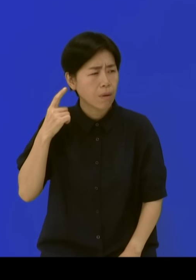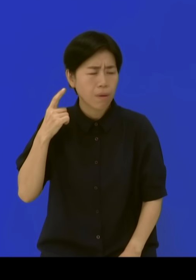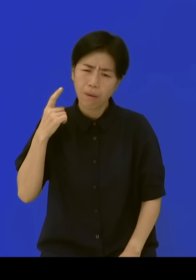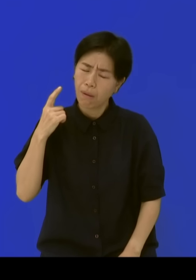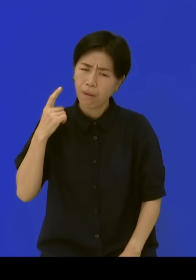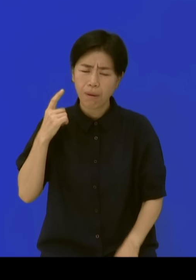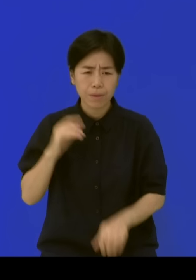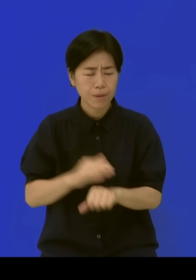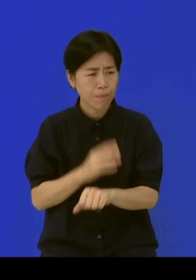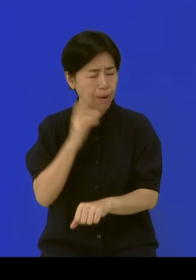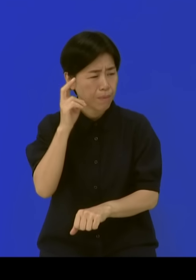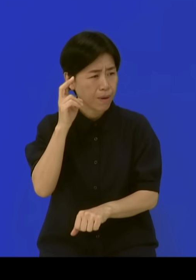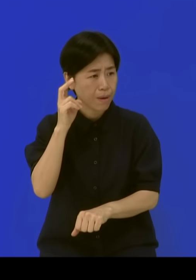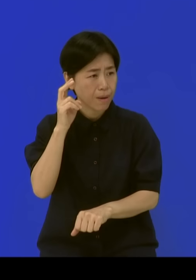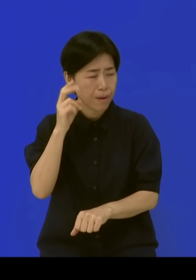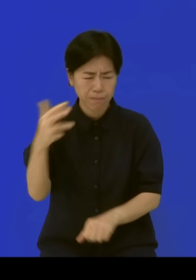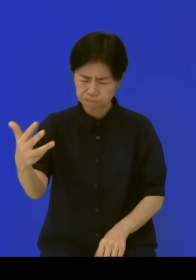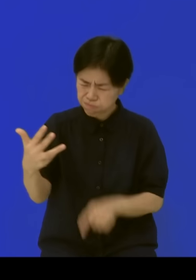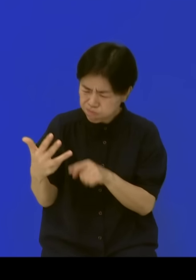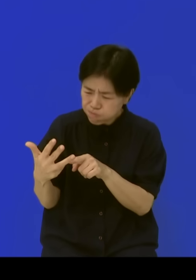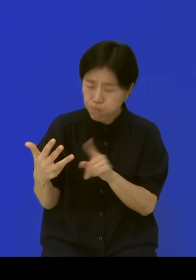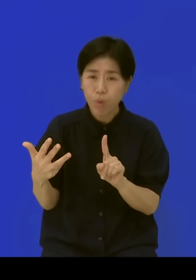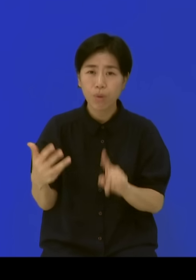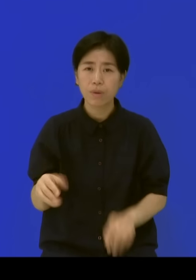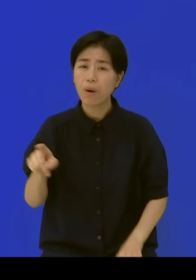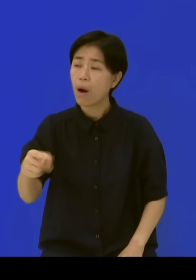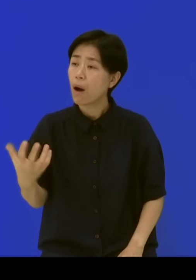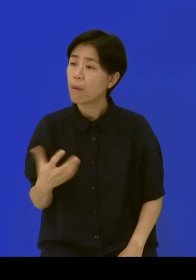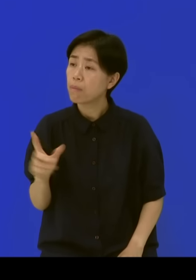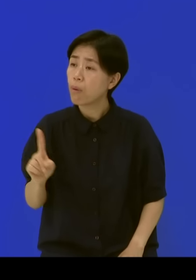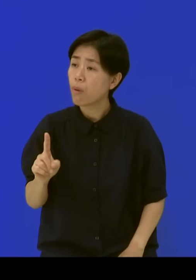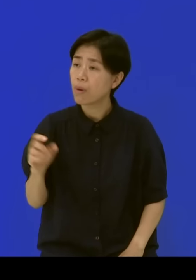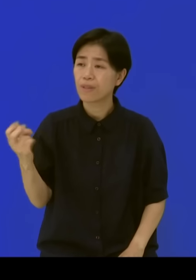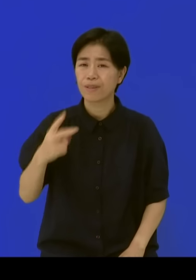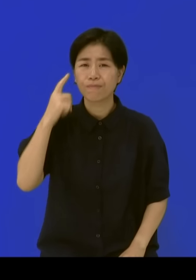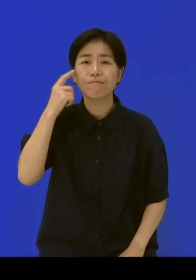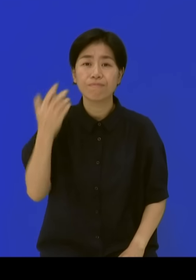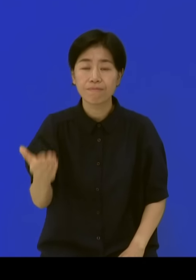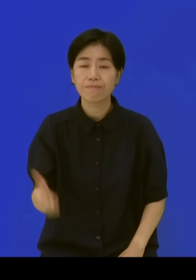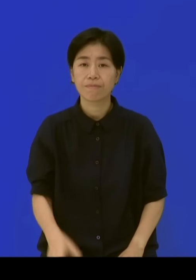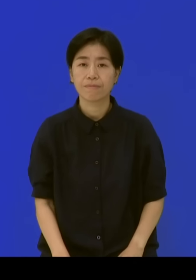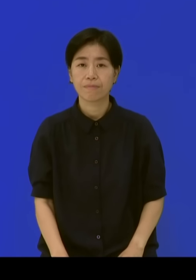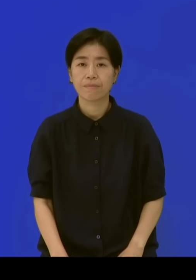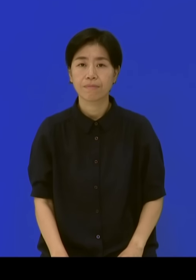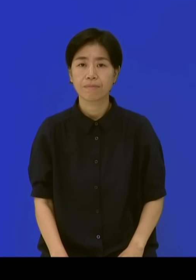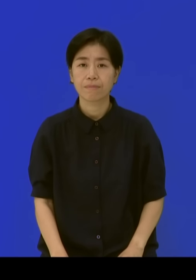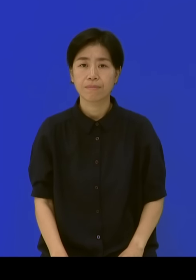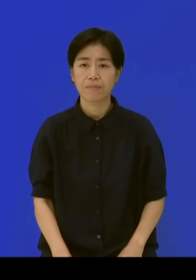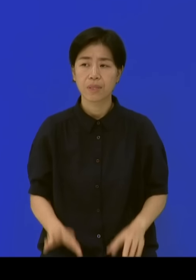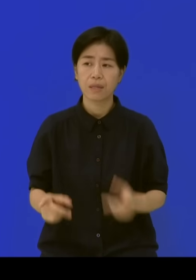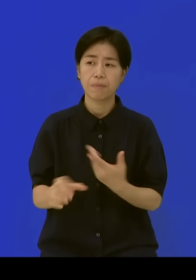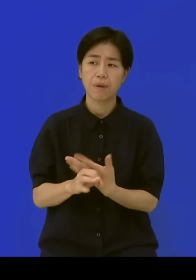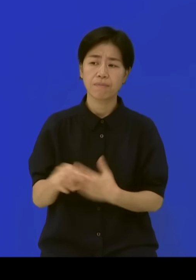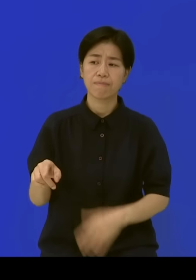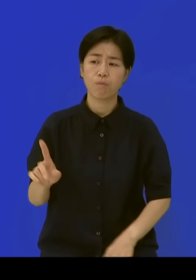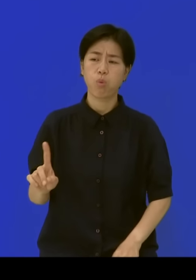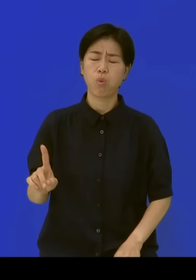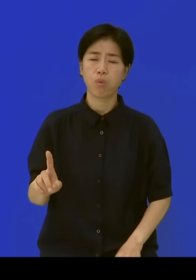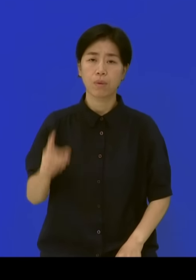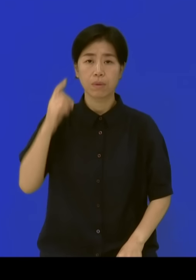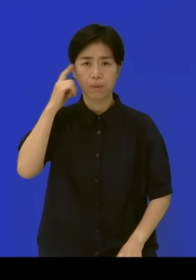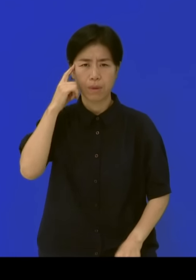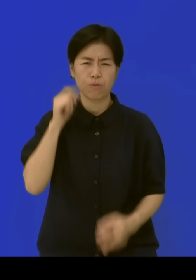라고 생각하고 어디가 아파서 오셨다고요? 라고 다시 묻는다거나 약간 냉소적이 되는 거죠. 네. 약간 그렇게 되기도